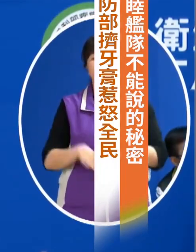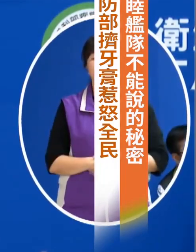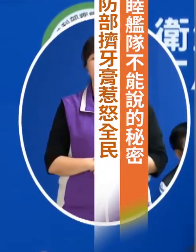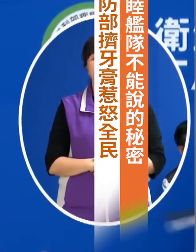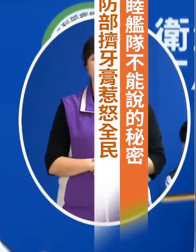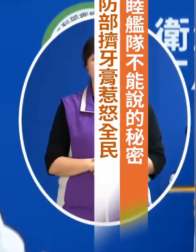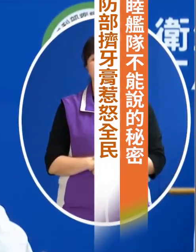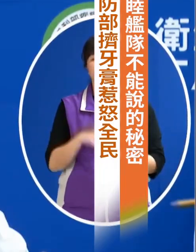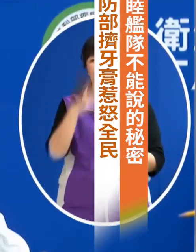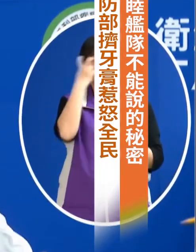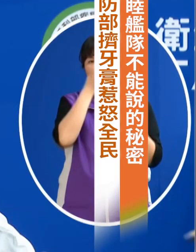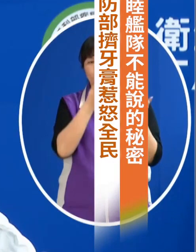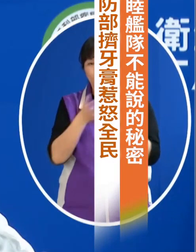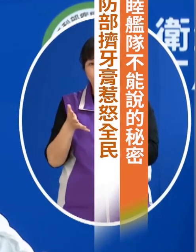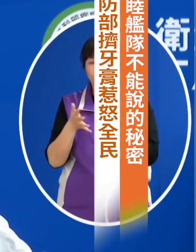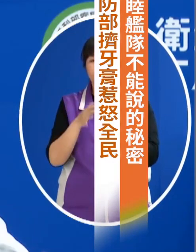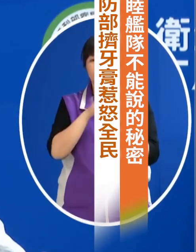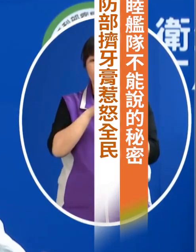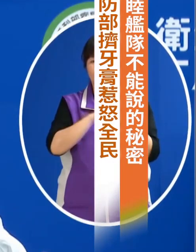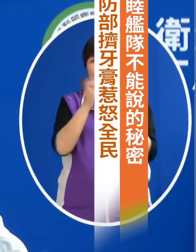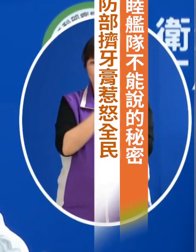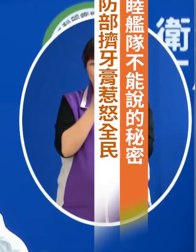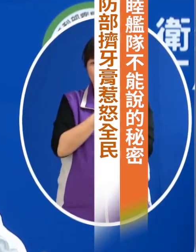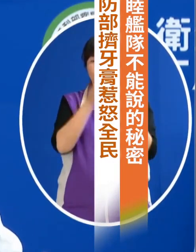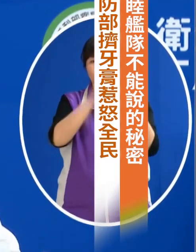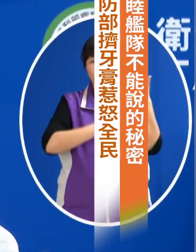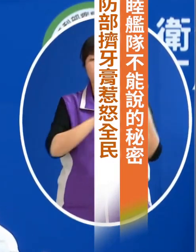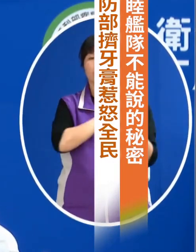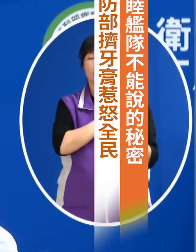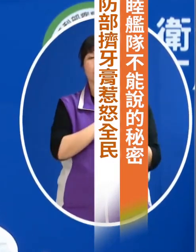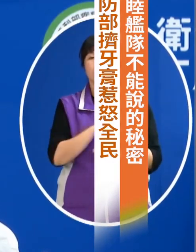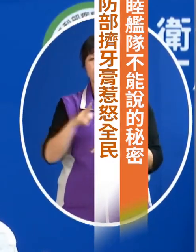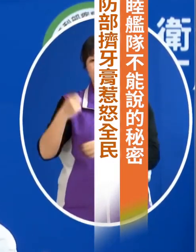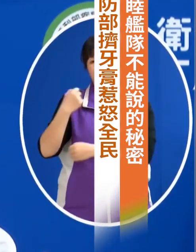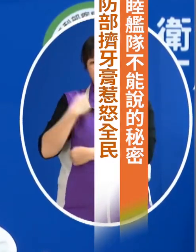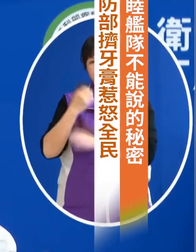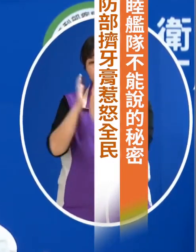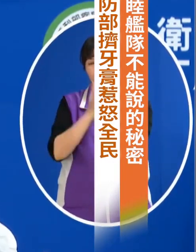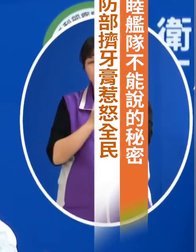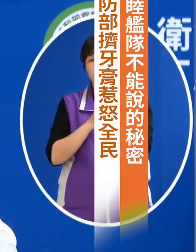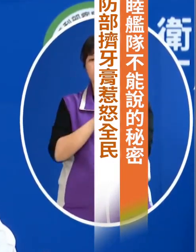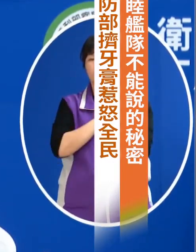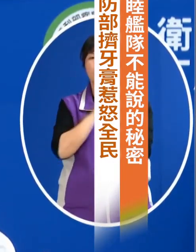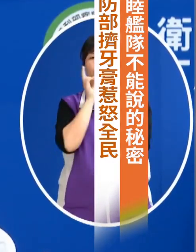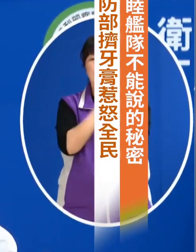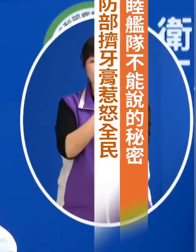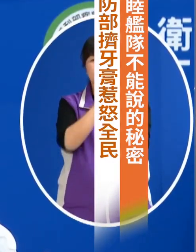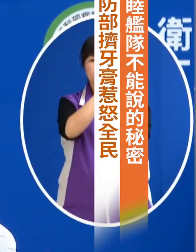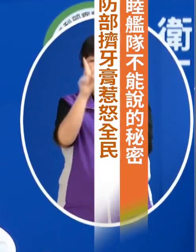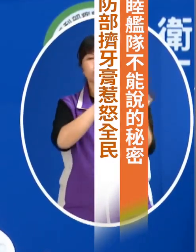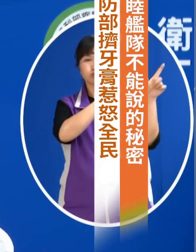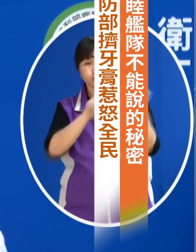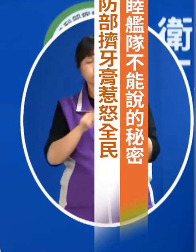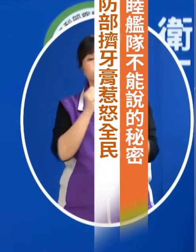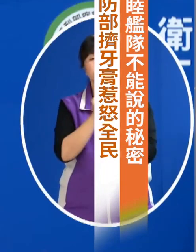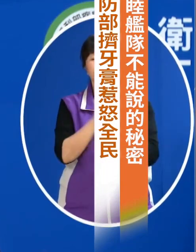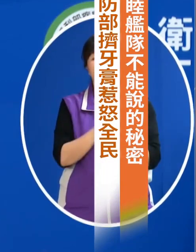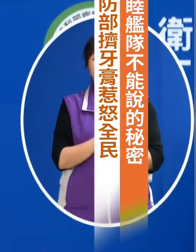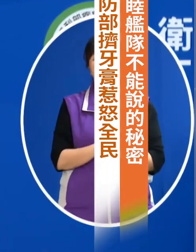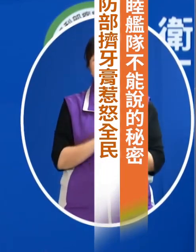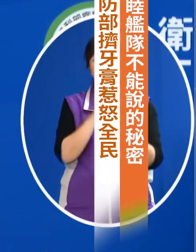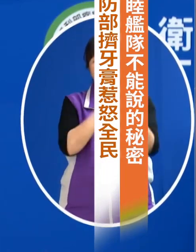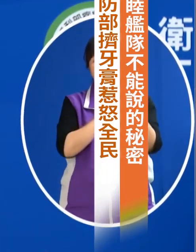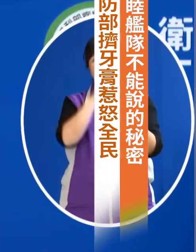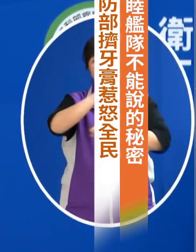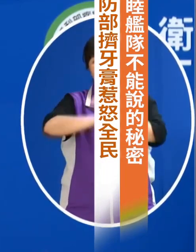有一些管理可以很严格的这样来定，可是军队本来就像一个口令一个命令哈，一个口令就一个动作